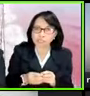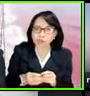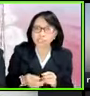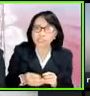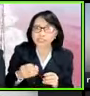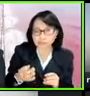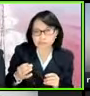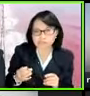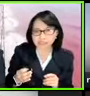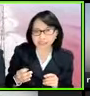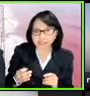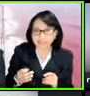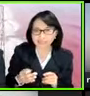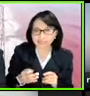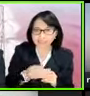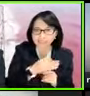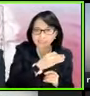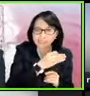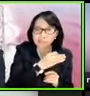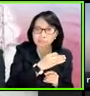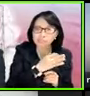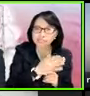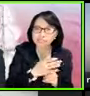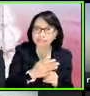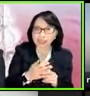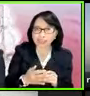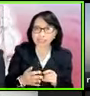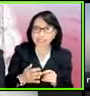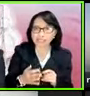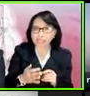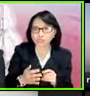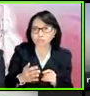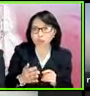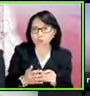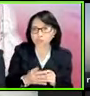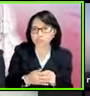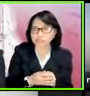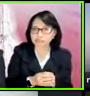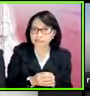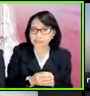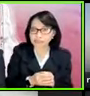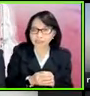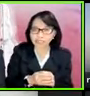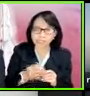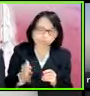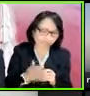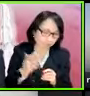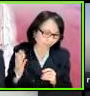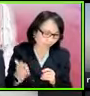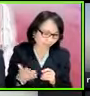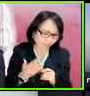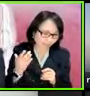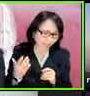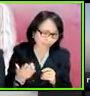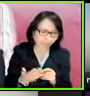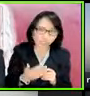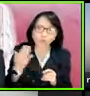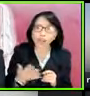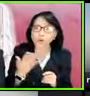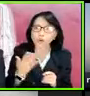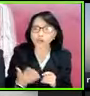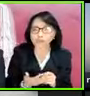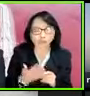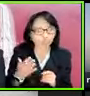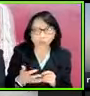kalau kita membaca ke pernyataan dari Paulus itu ada pernyataan yang